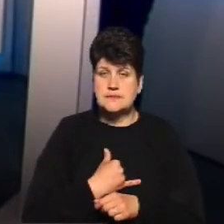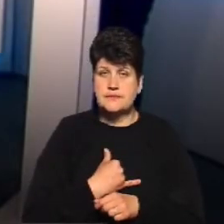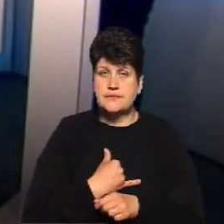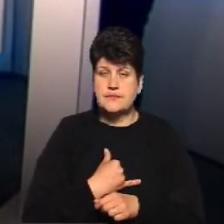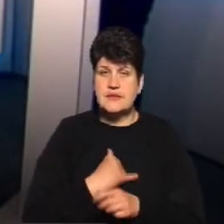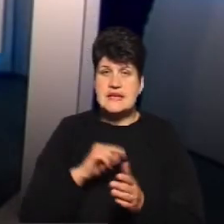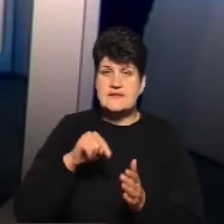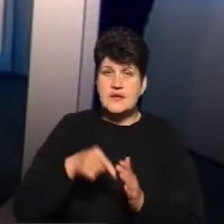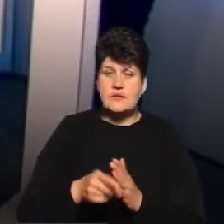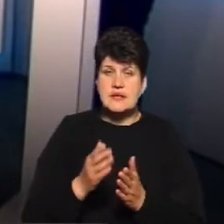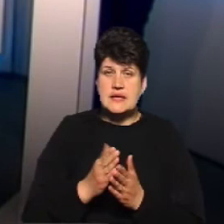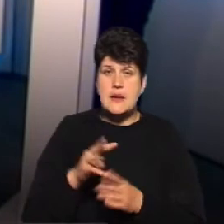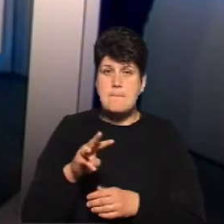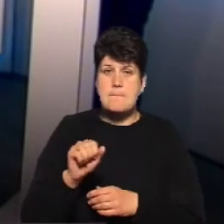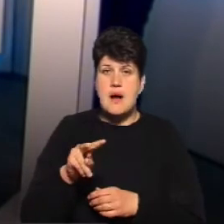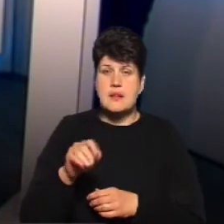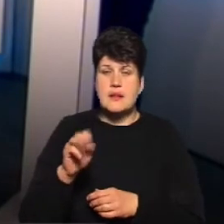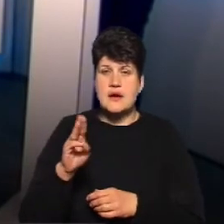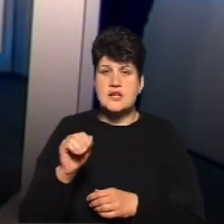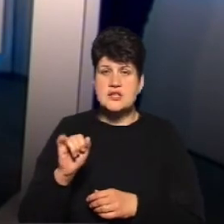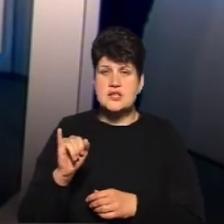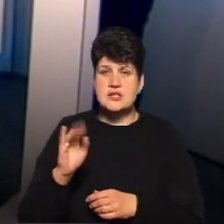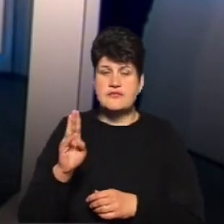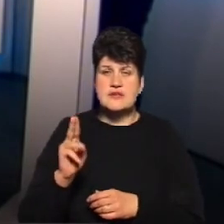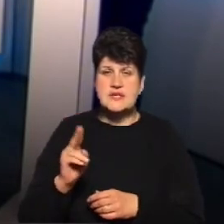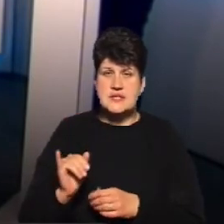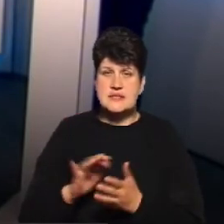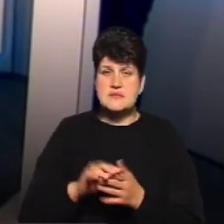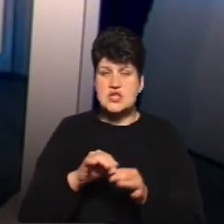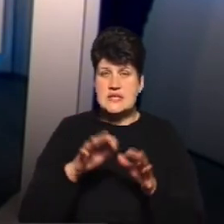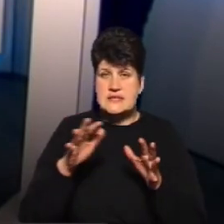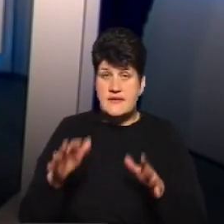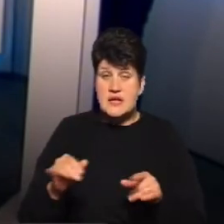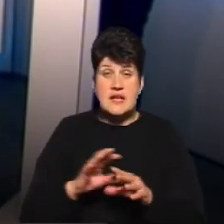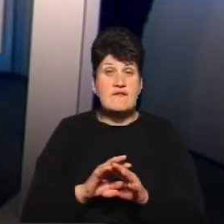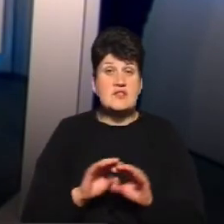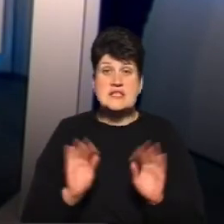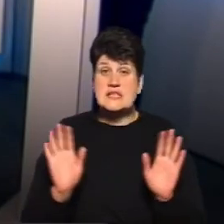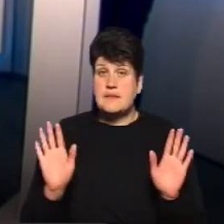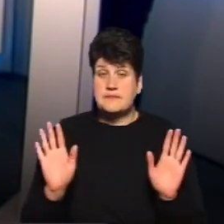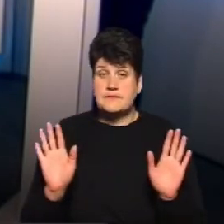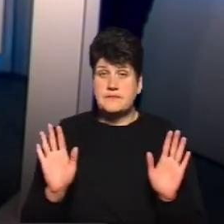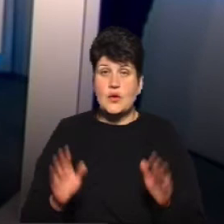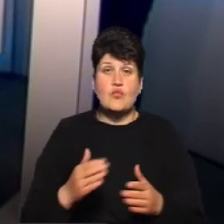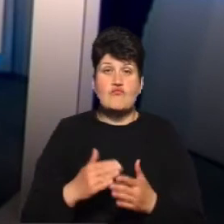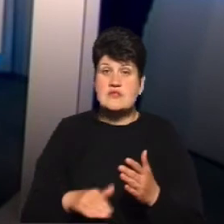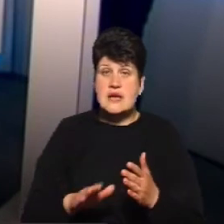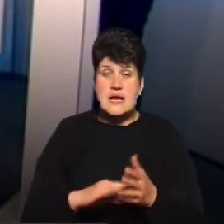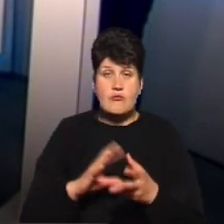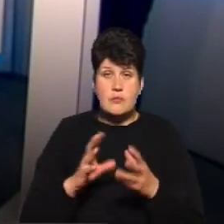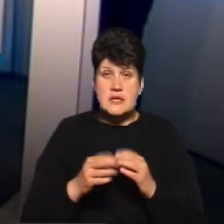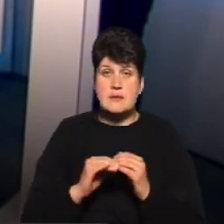на Малашівському сміттєзвалищі, так званому Малашівському сміттєзвалищі, і все. У нас взагалі, в принципі, полігонів як таких немає,